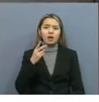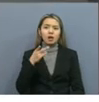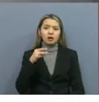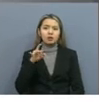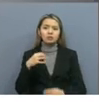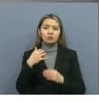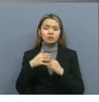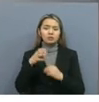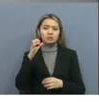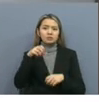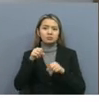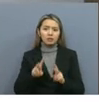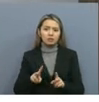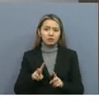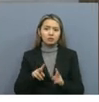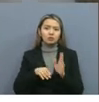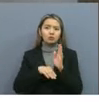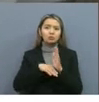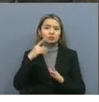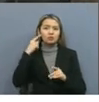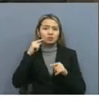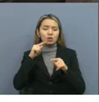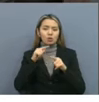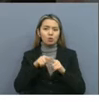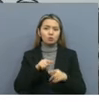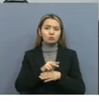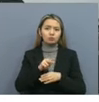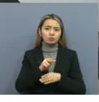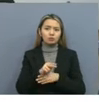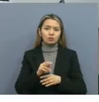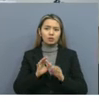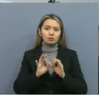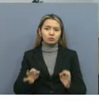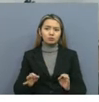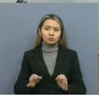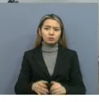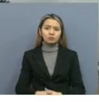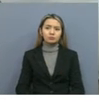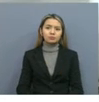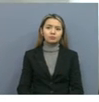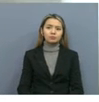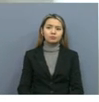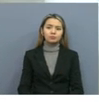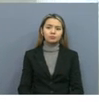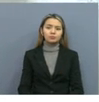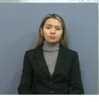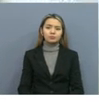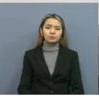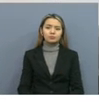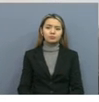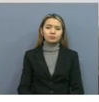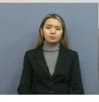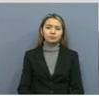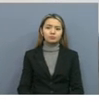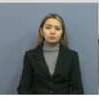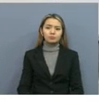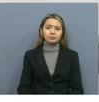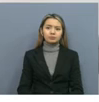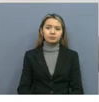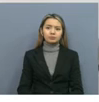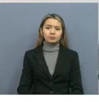орта буын мамандары озық технологиялар арқылы білімдерін жетілдіре түсуде. Қалымбек Мұхамеджанов, Ермек Махметов, Алмас Садуақасов, арнайы